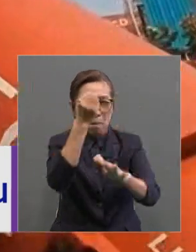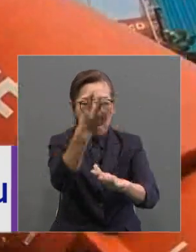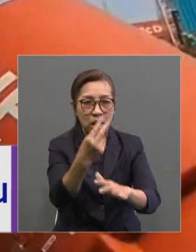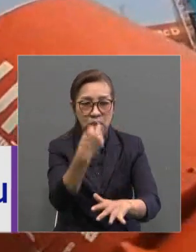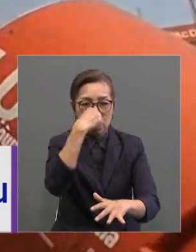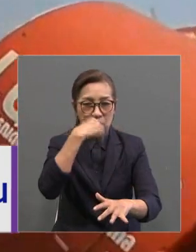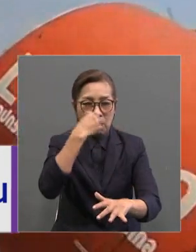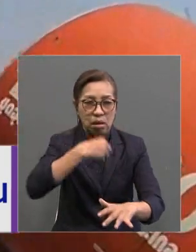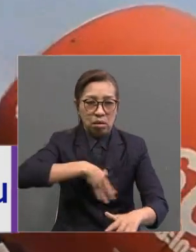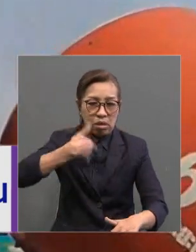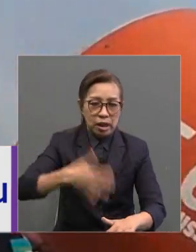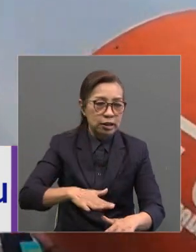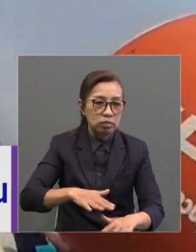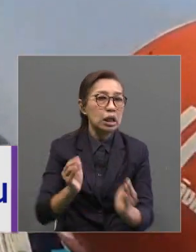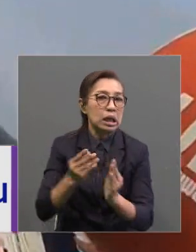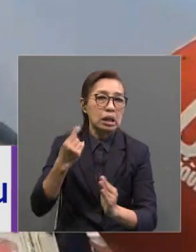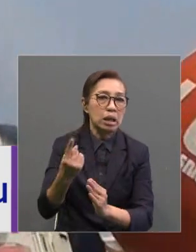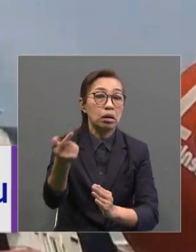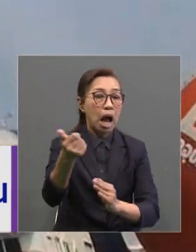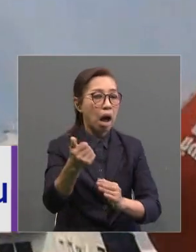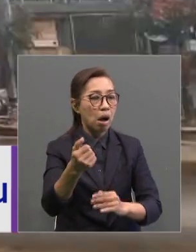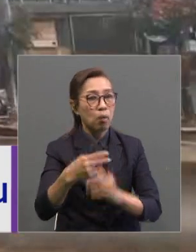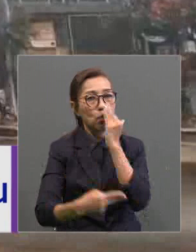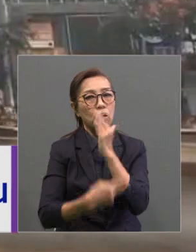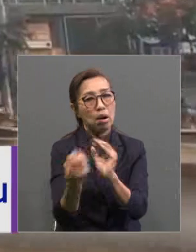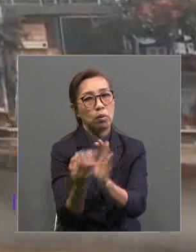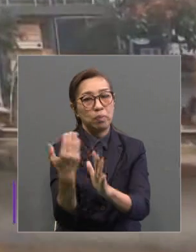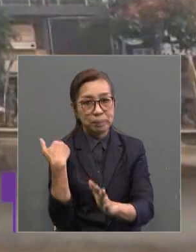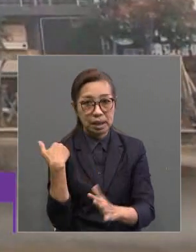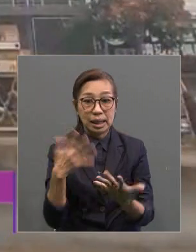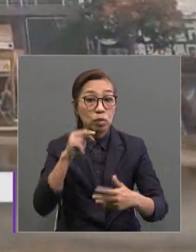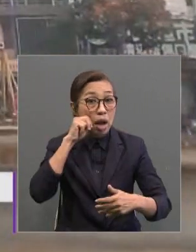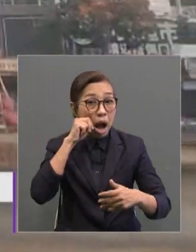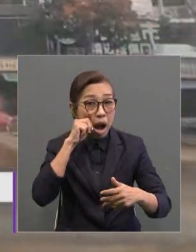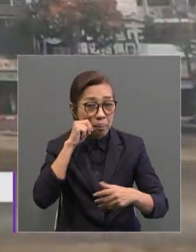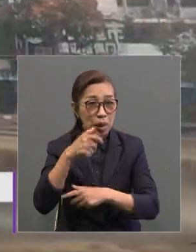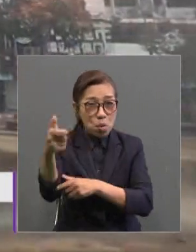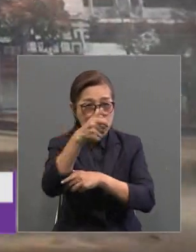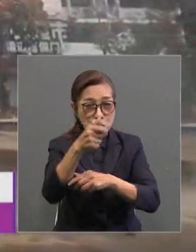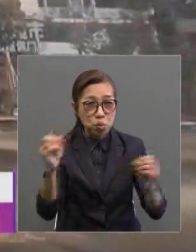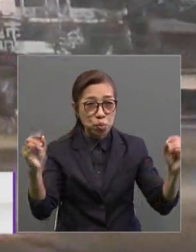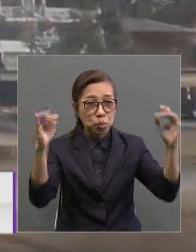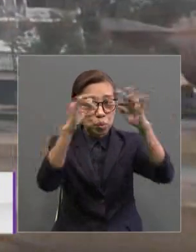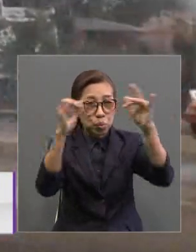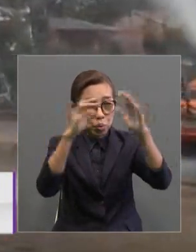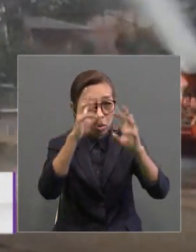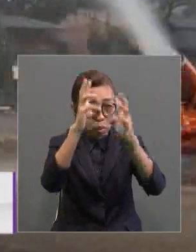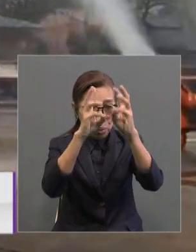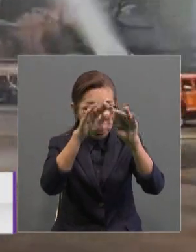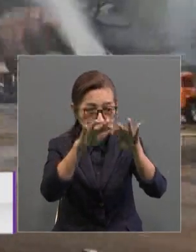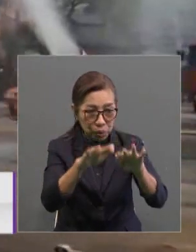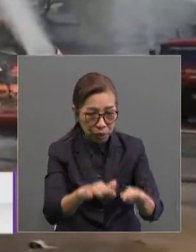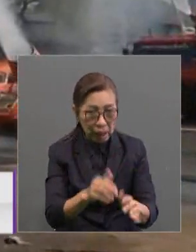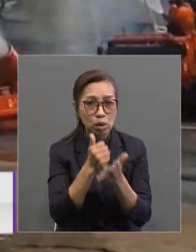การทีนี้การพ่นละอองน้ำในอากาศหรือถามว่าช่วยได้ไหมมันก็พอจะช่วยได้รถหมอกควันไฟป่าที่ปกคลุมตัวเมืองเชียงใหม่อยู่